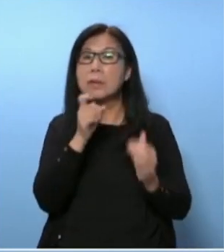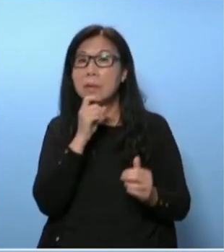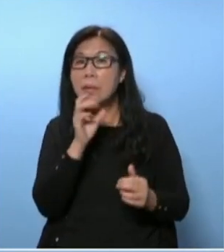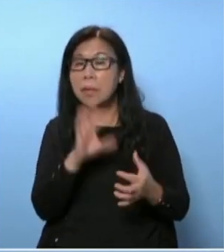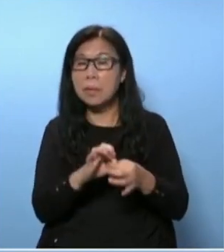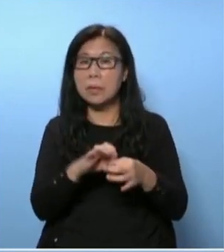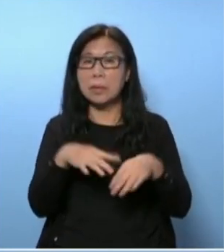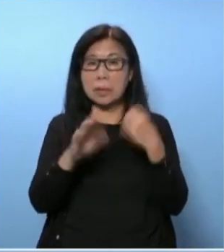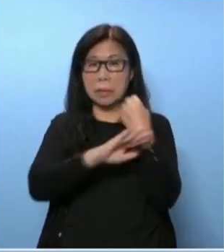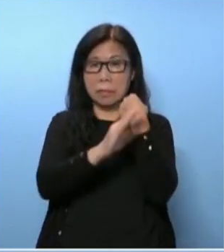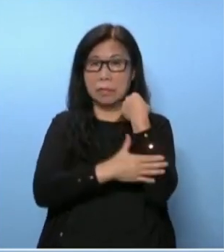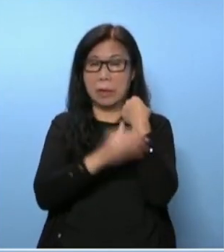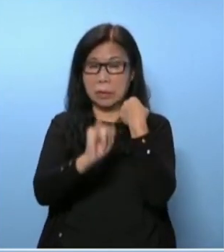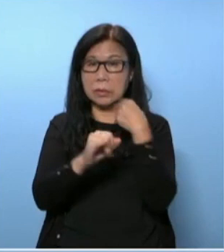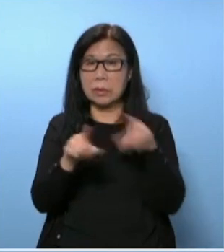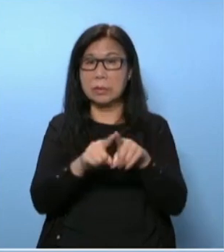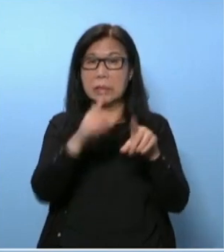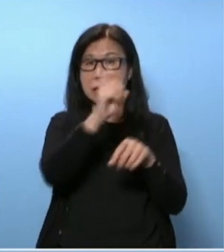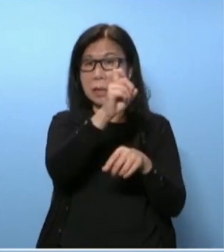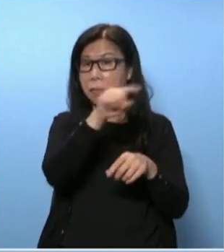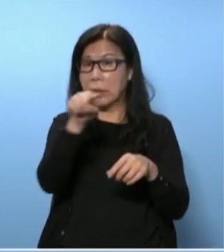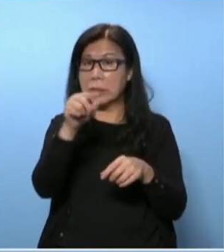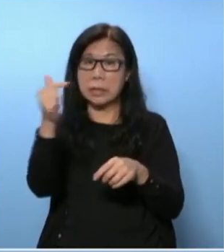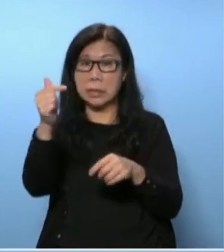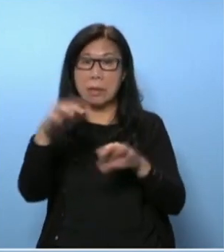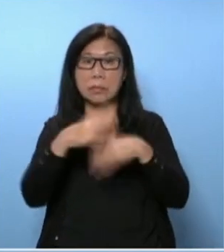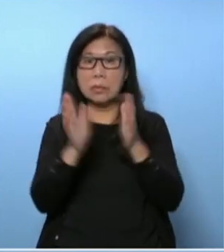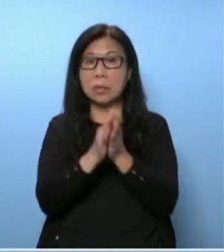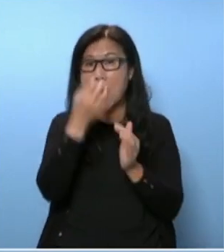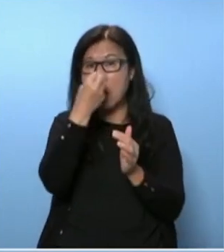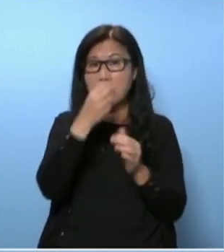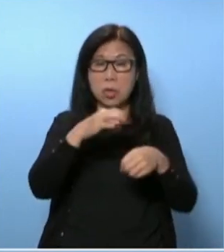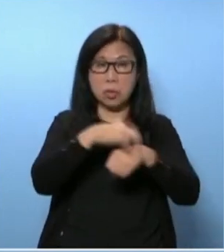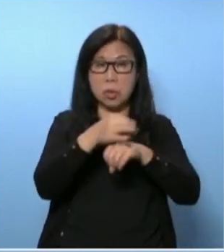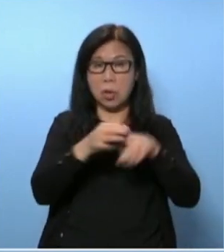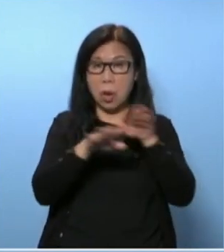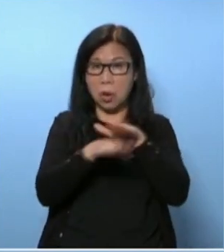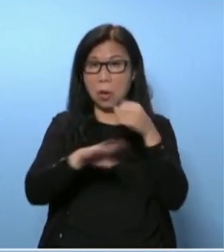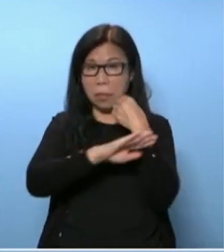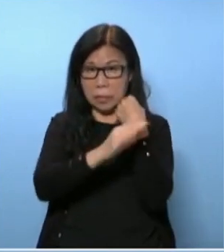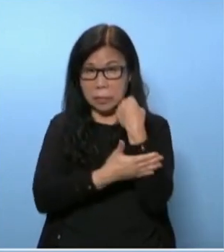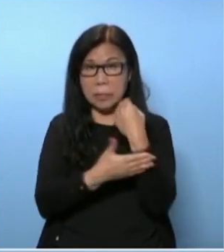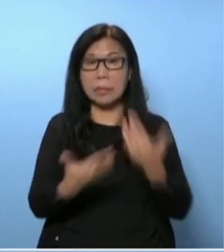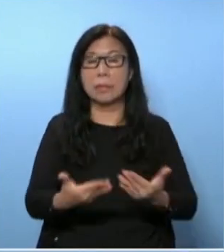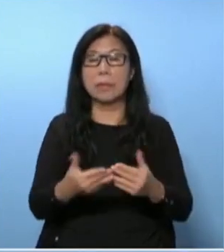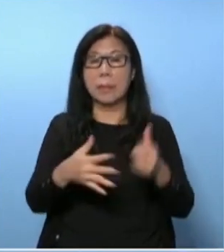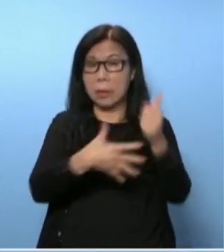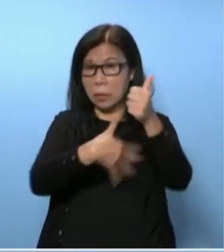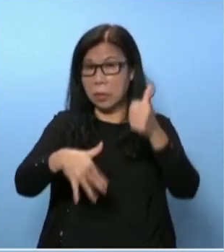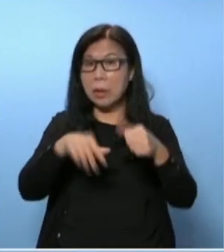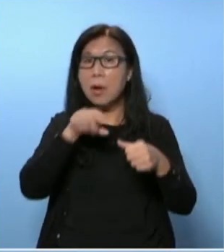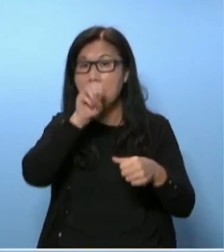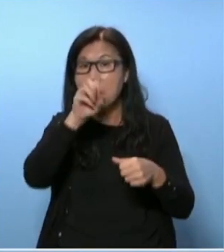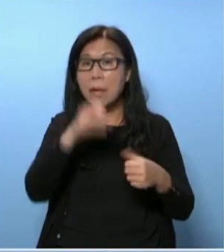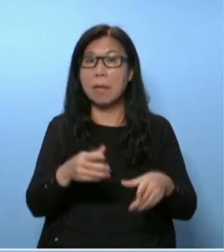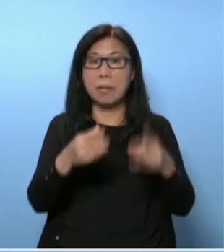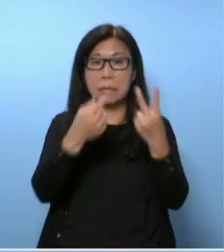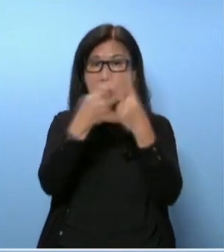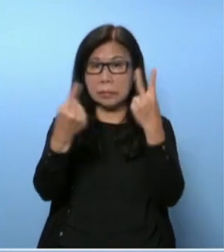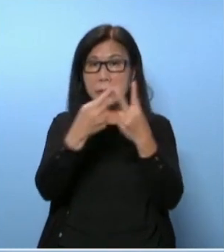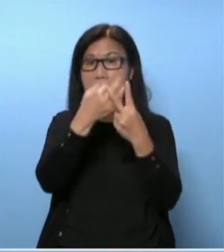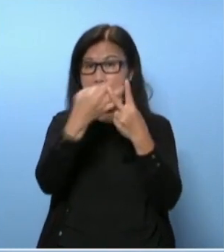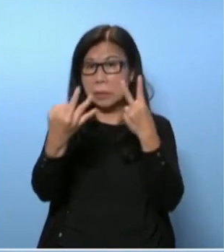的刑事罪行條例的第9或第10條，或者是香港國安法香港國安法下面剛才我提到的